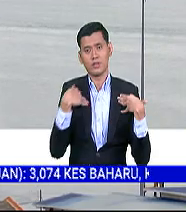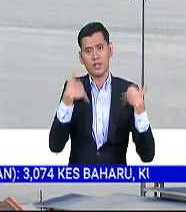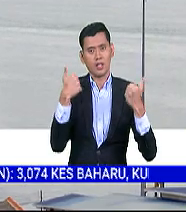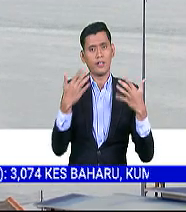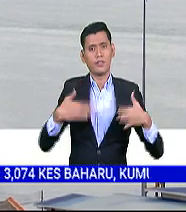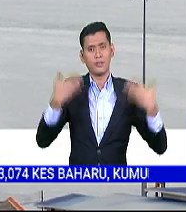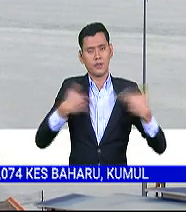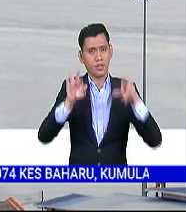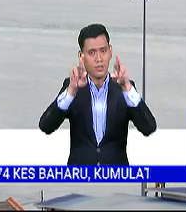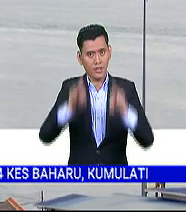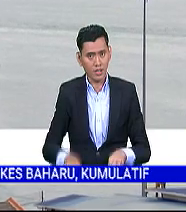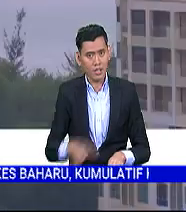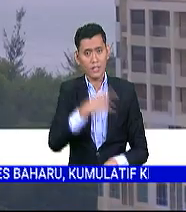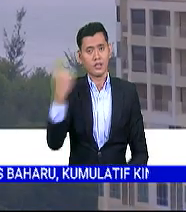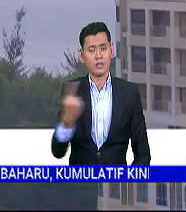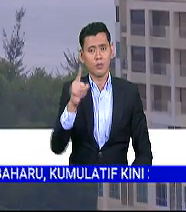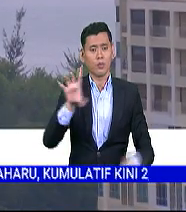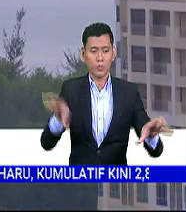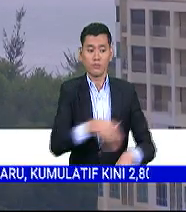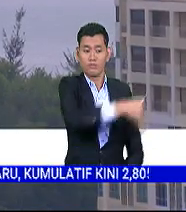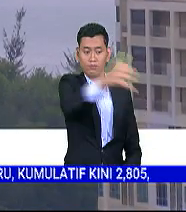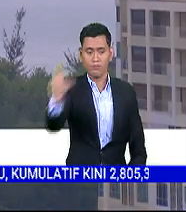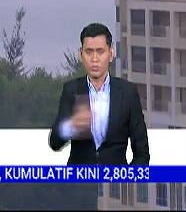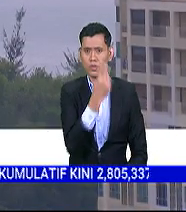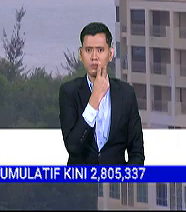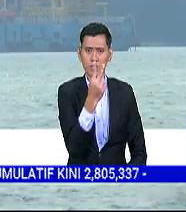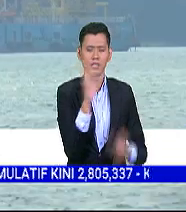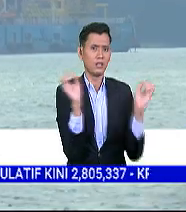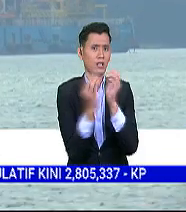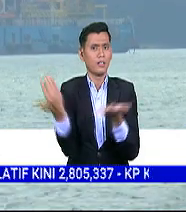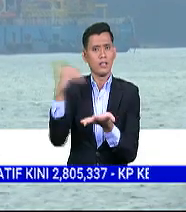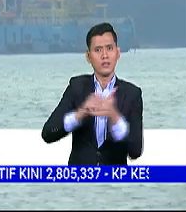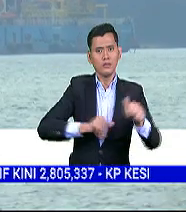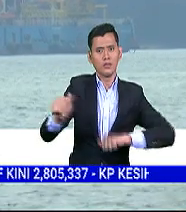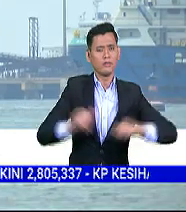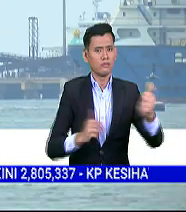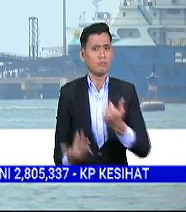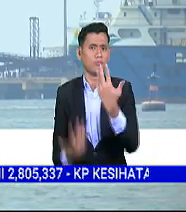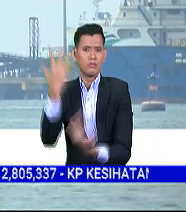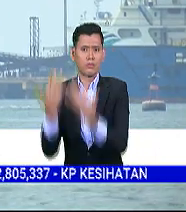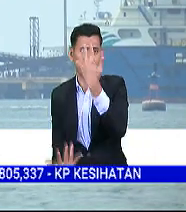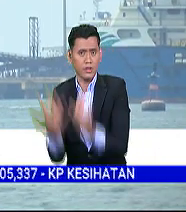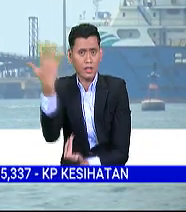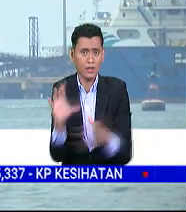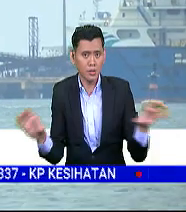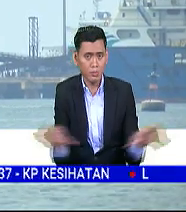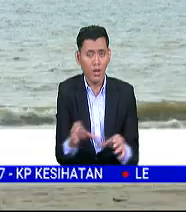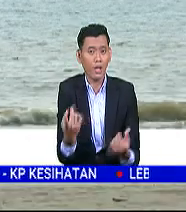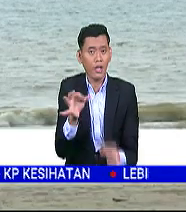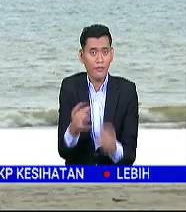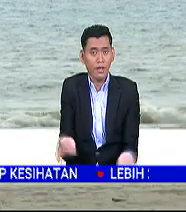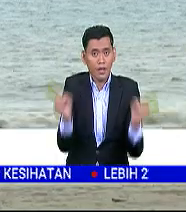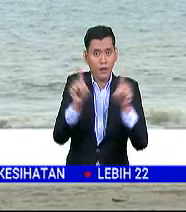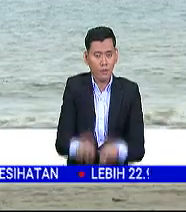kesejahteraan rakyat. Pihaknya juga sentiasa melakukan rondaan bagi memastikan tiada aktiviti pembakaran terbuka dilakukan. Sekiranya berlaku,